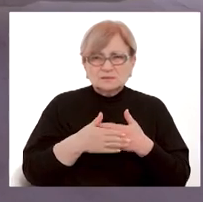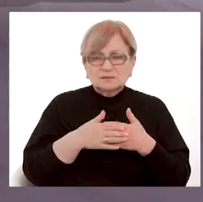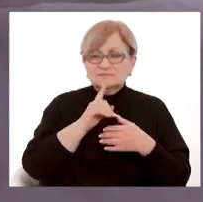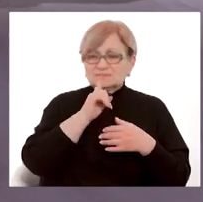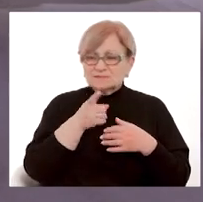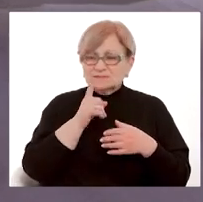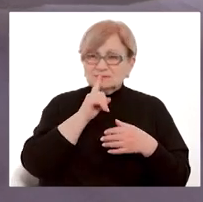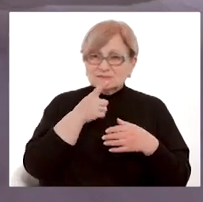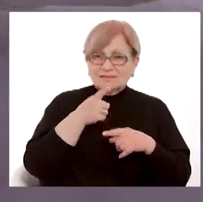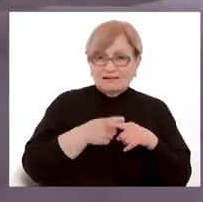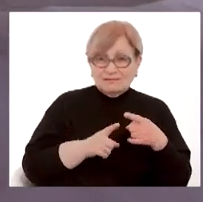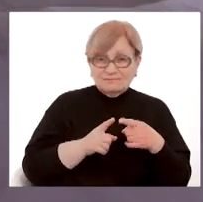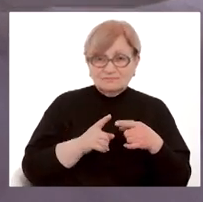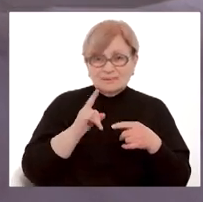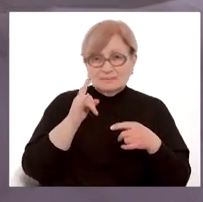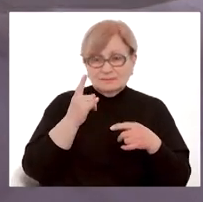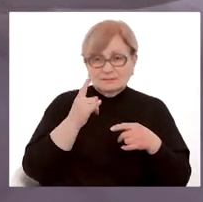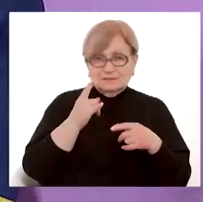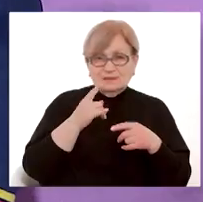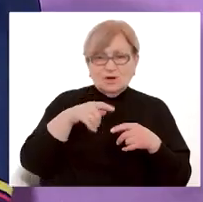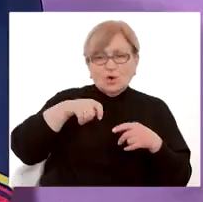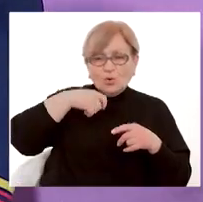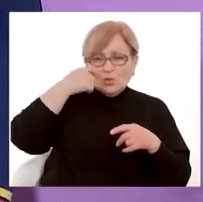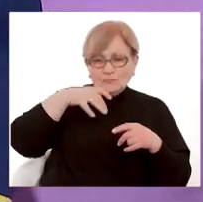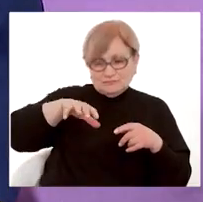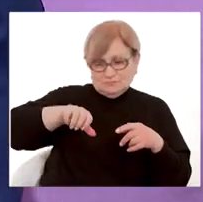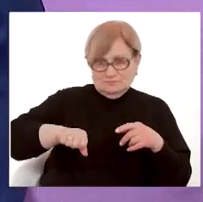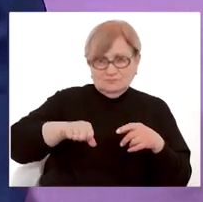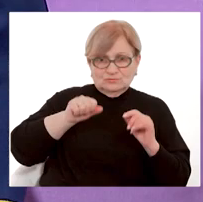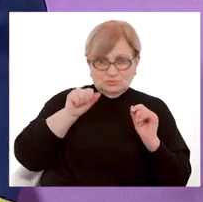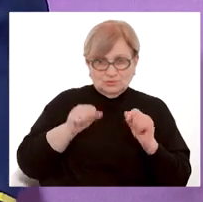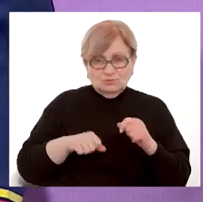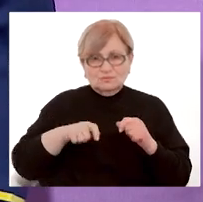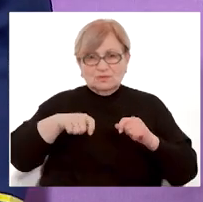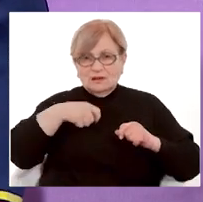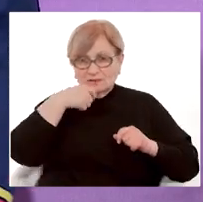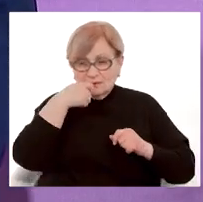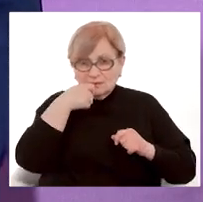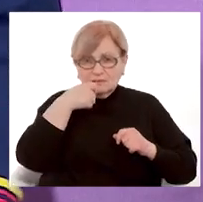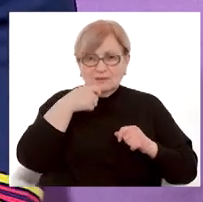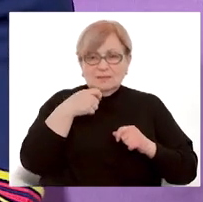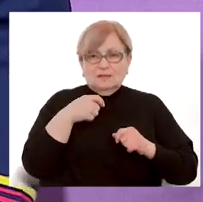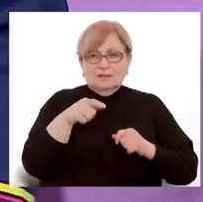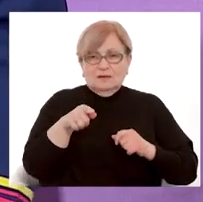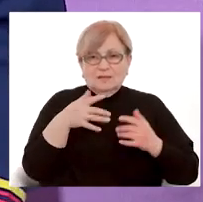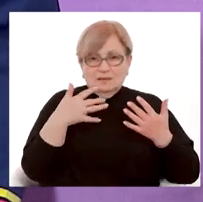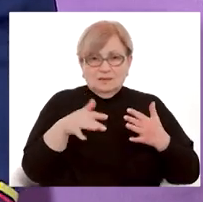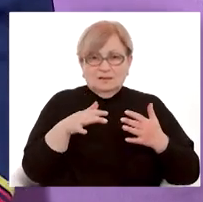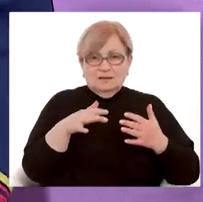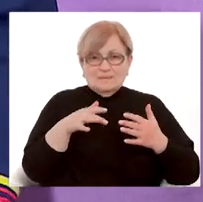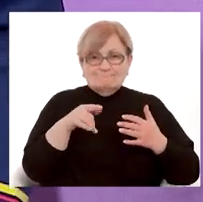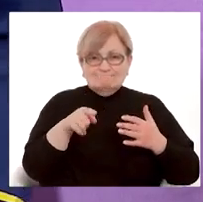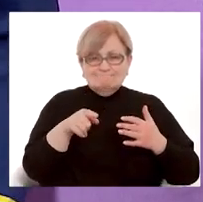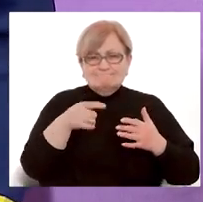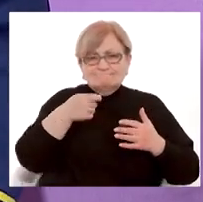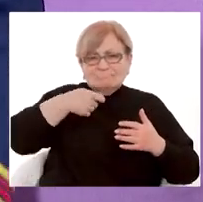წლის წლინახევრის ასაკში უკვე ბავშვი იწყებს კოვზის ჭერას, ხომ? აი შეუძლია ვთქვათ რაღაცები აიღოს პირთან მიიტანოს. რა თქმა უნდა, ეს არ არის სრულყოფილი და